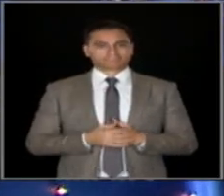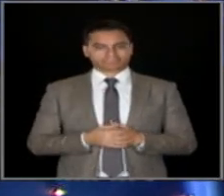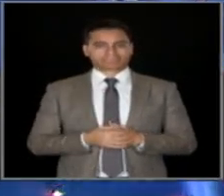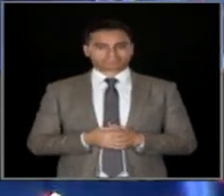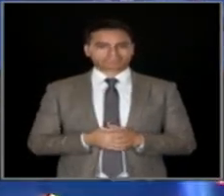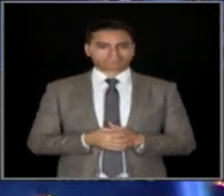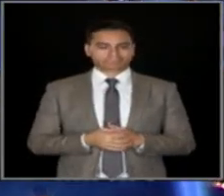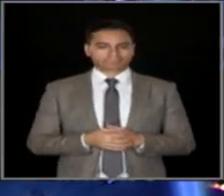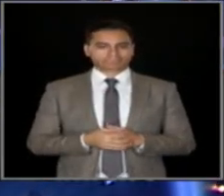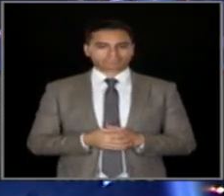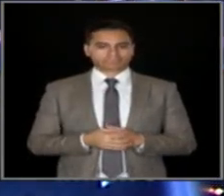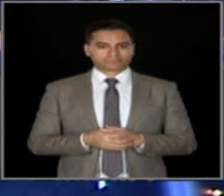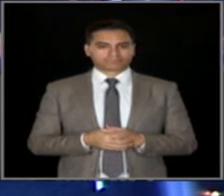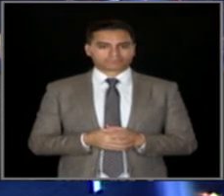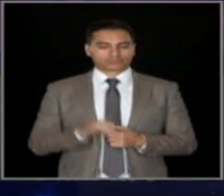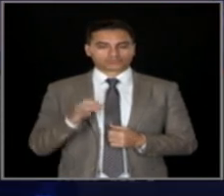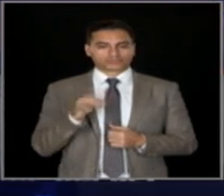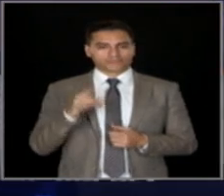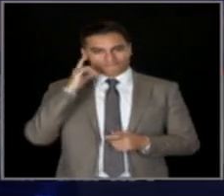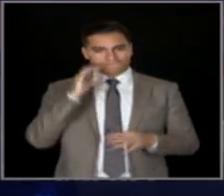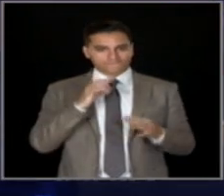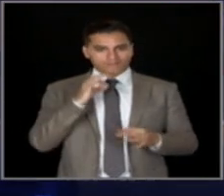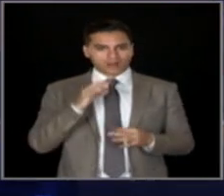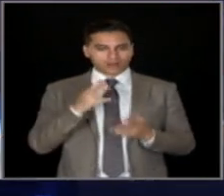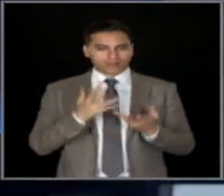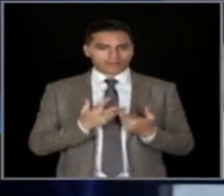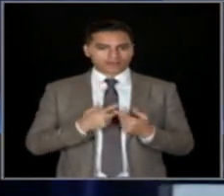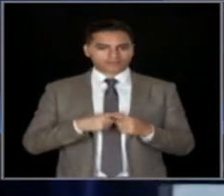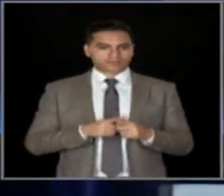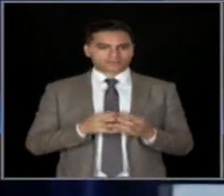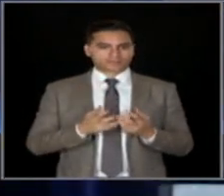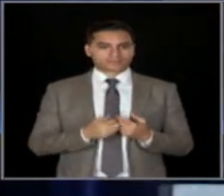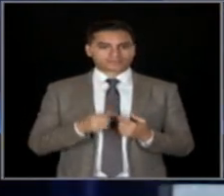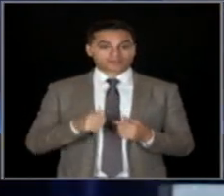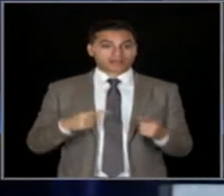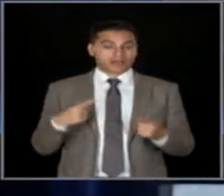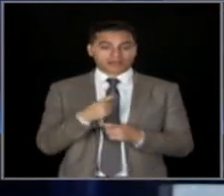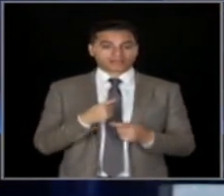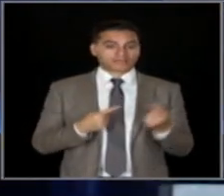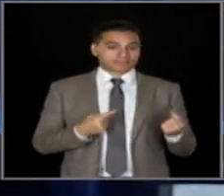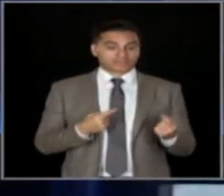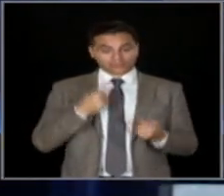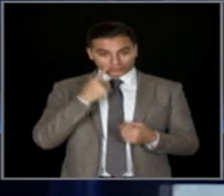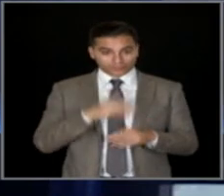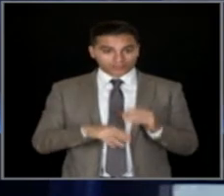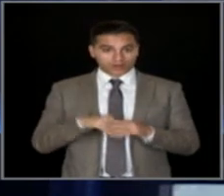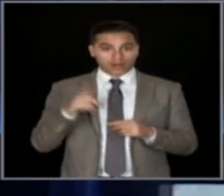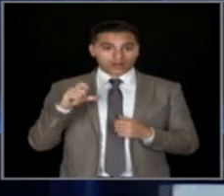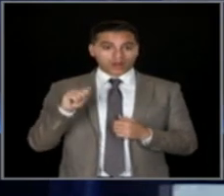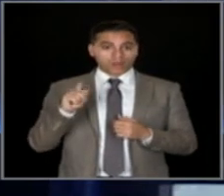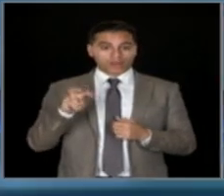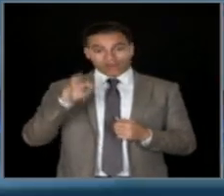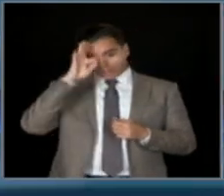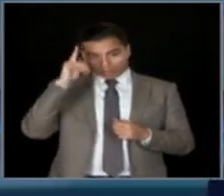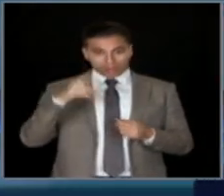برافو عليك يا مصطفى. مصطفى فكر وهو بيحسب، هدف بلا مقابل. روضة، لو إجابتك